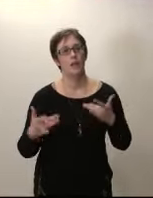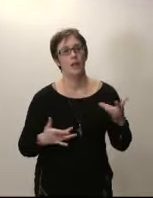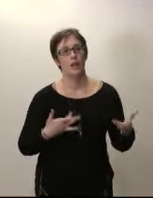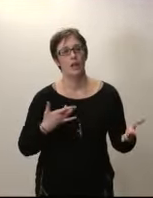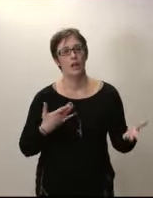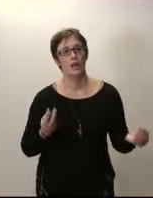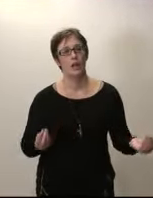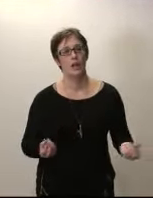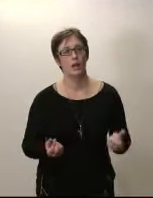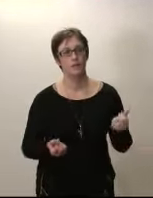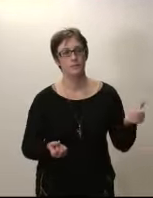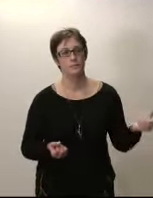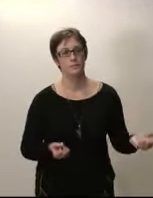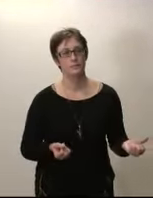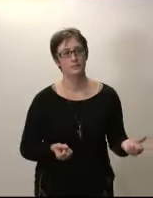laisser.